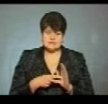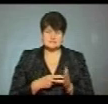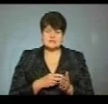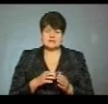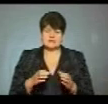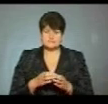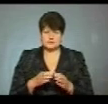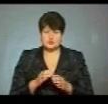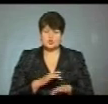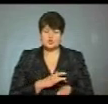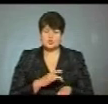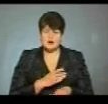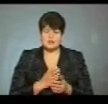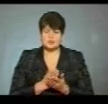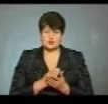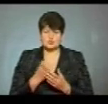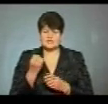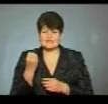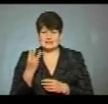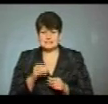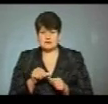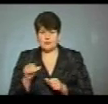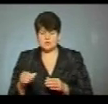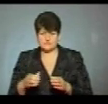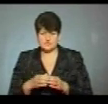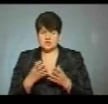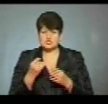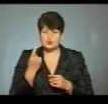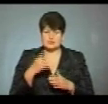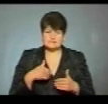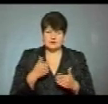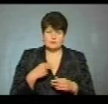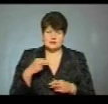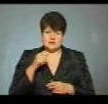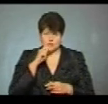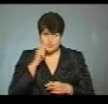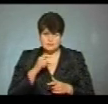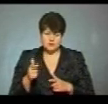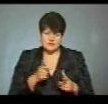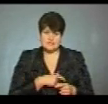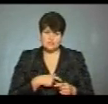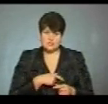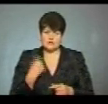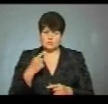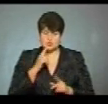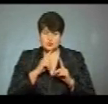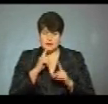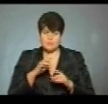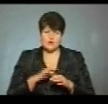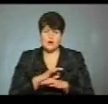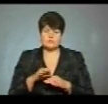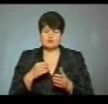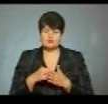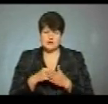«Слуги народу», ще 13 – позафракційні. Ще одне звернення до президента та уряду підготували депутати обласної ради про проєкт